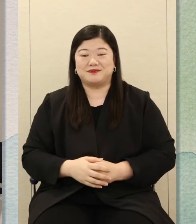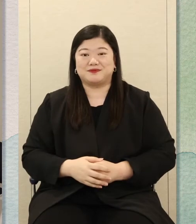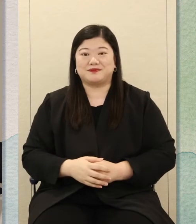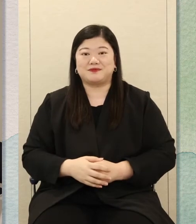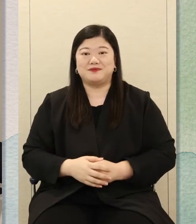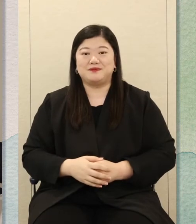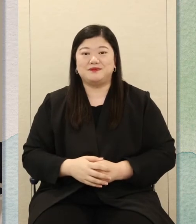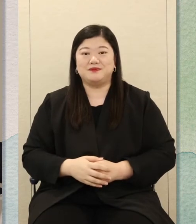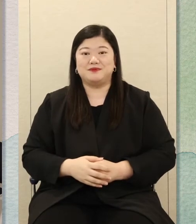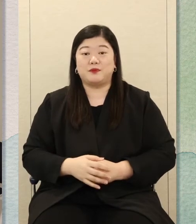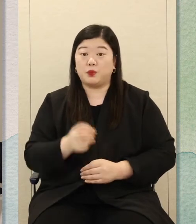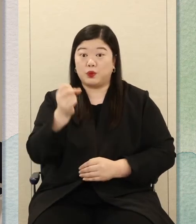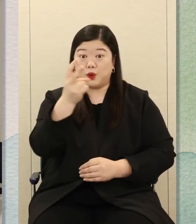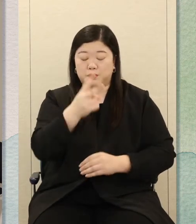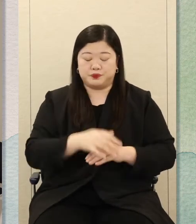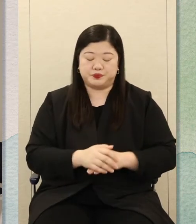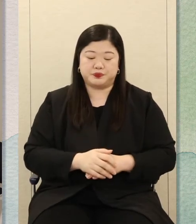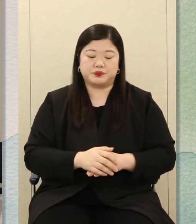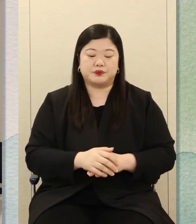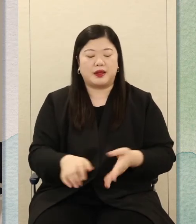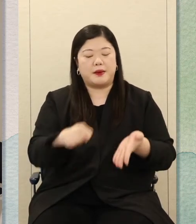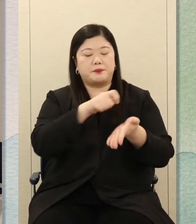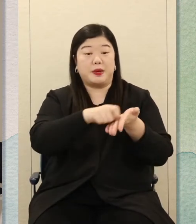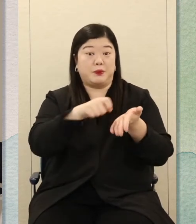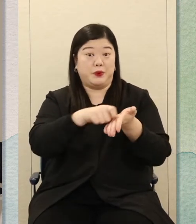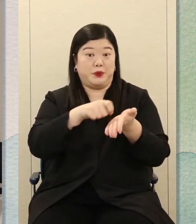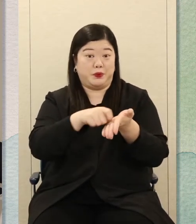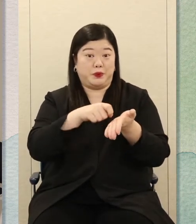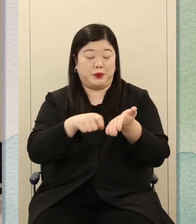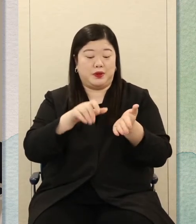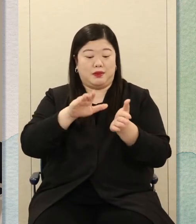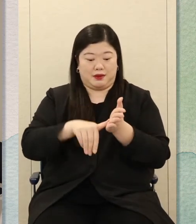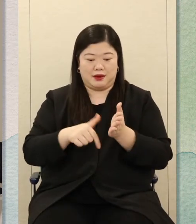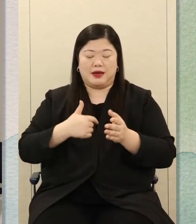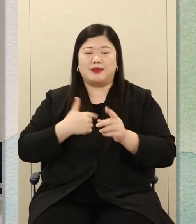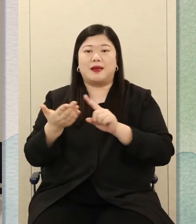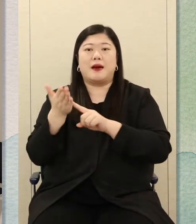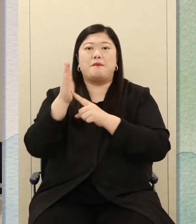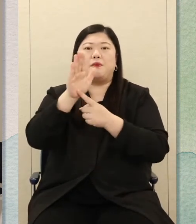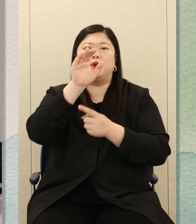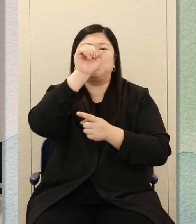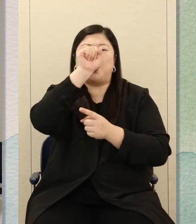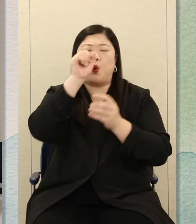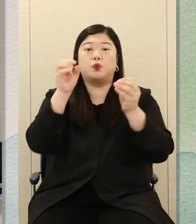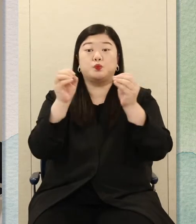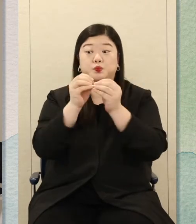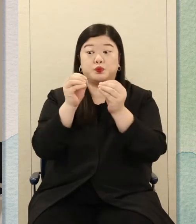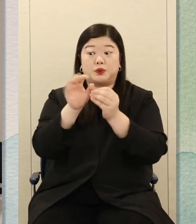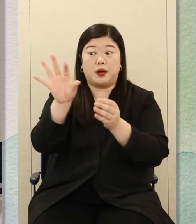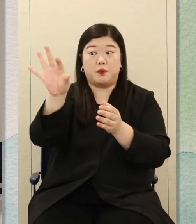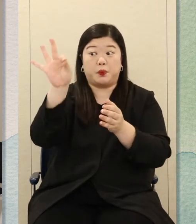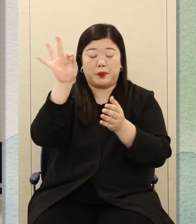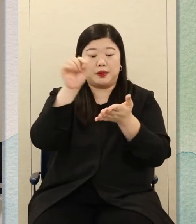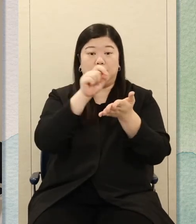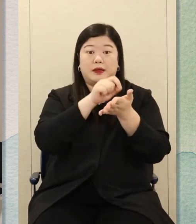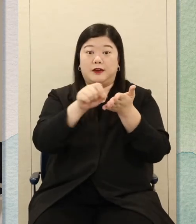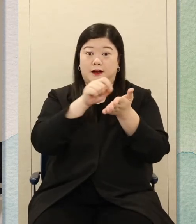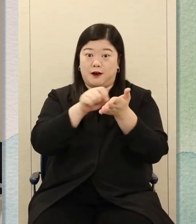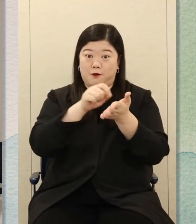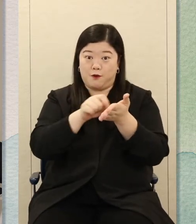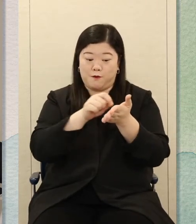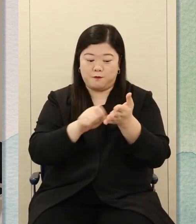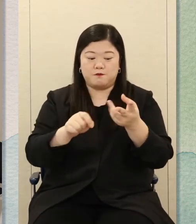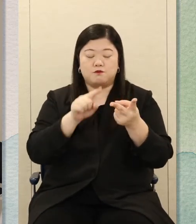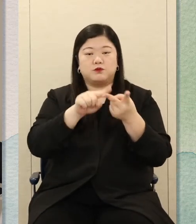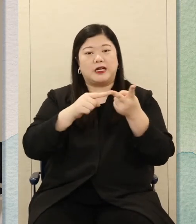예, 그리고 메모를 할 때 어떻게 해야 되냐? 이야기하기 좋은 문장을 골라서 옮겨 적고, 그다음에 자신만의 느낌이나